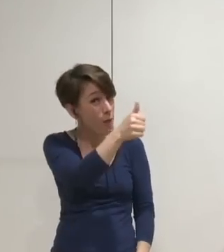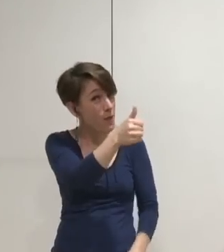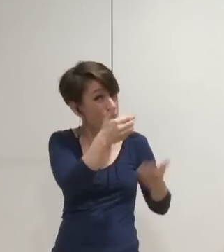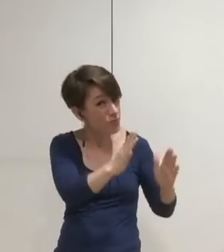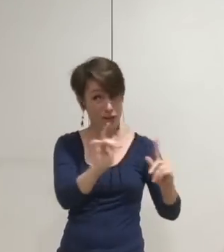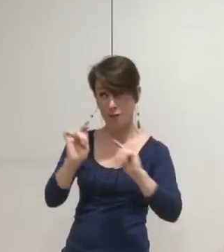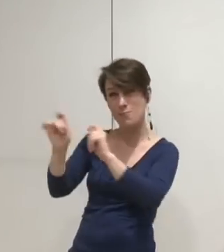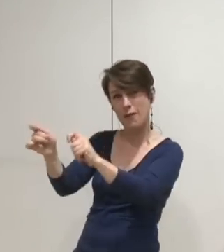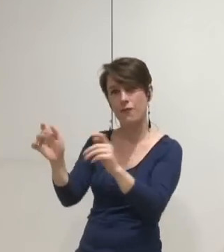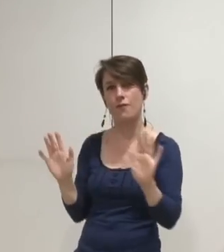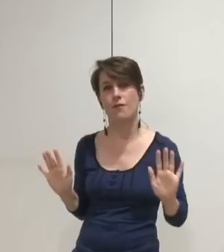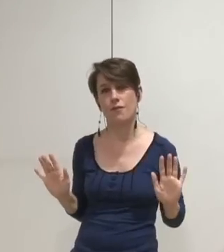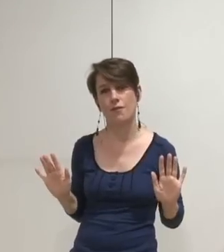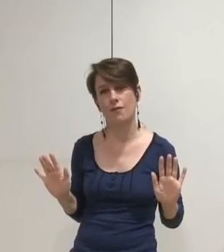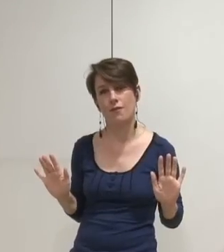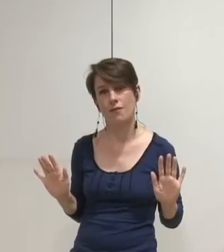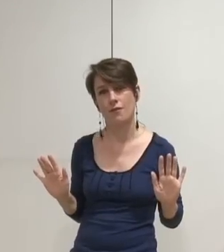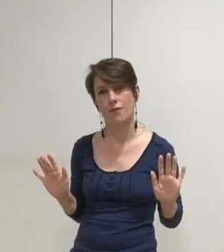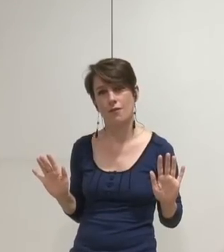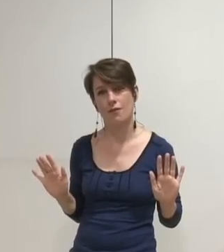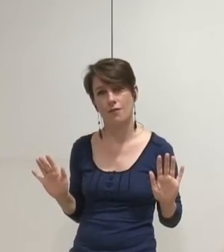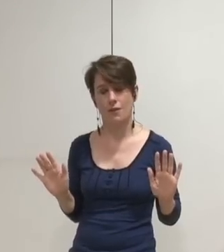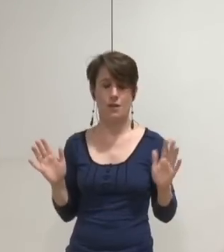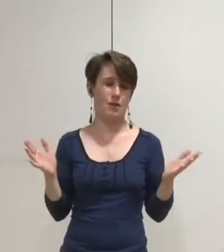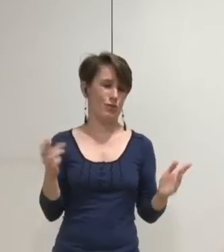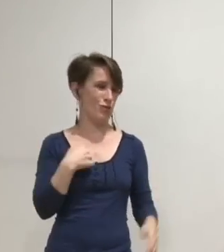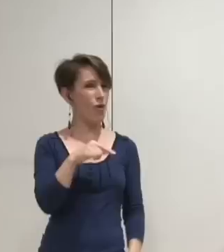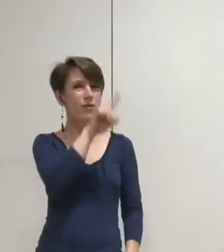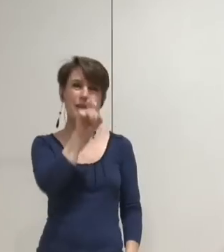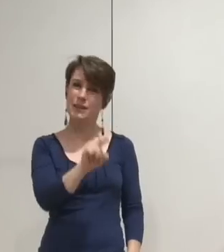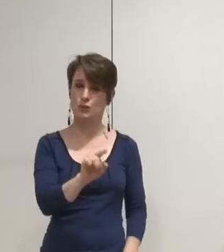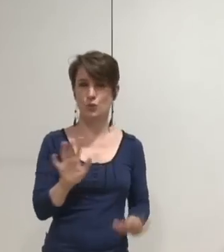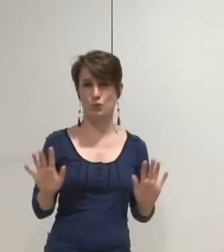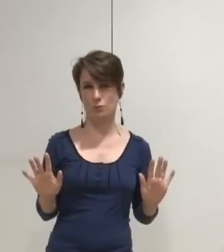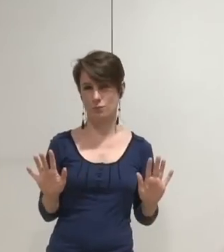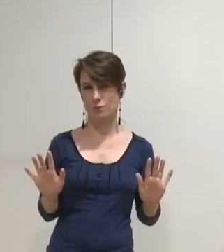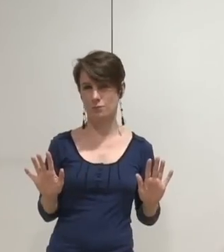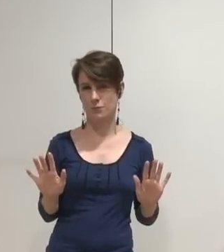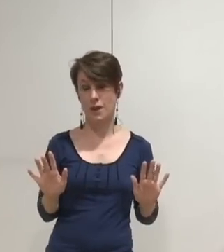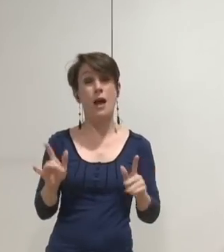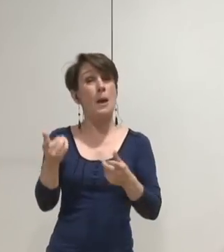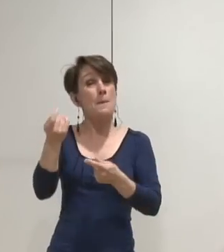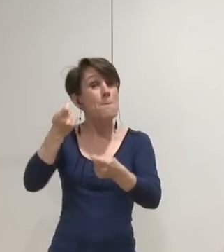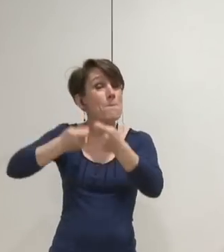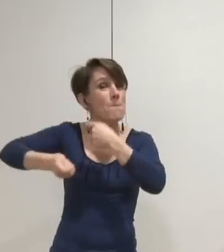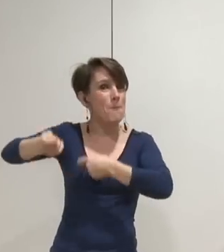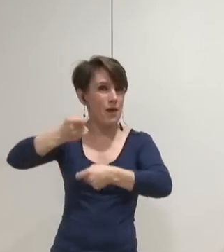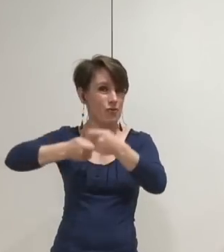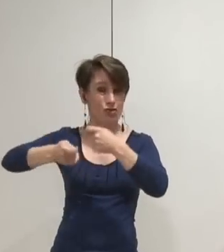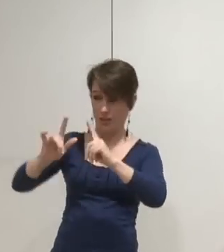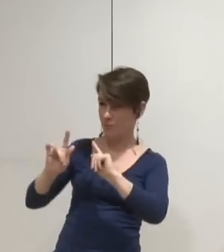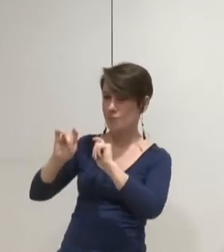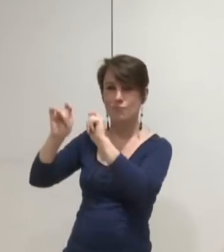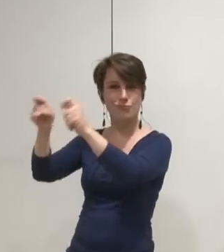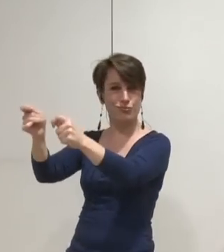fois ne croyez-vous pas que s'agissant de l'attribution d'un marché à des